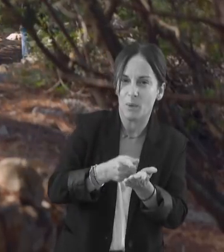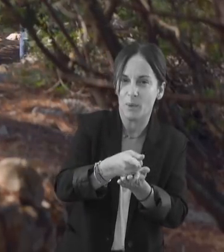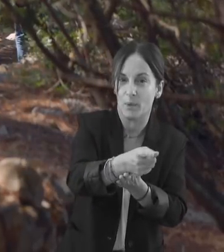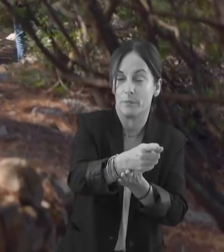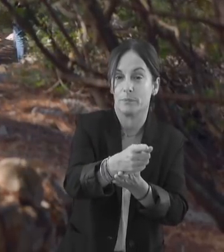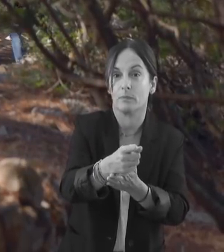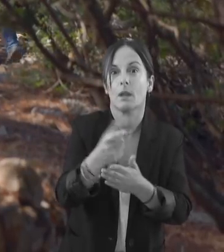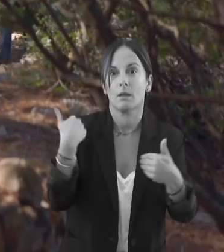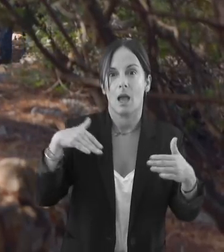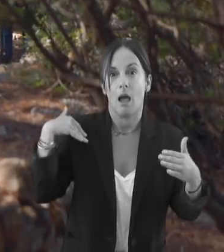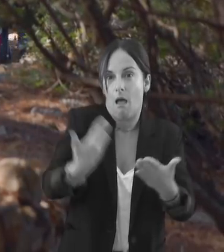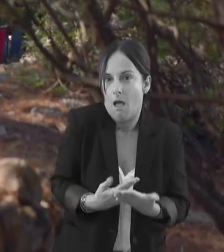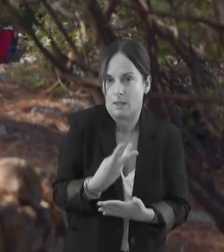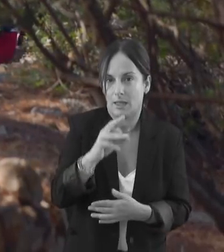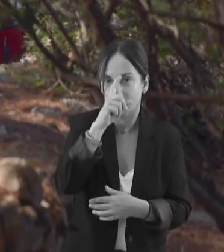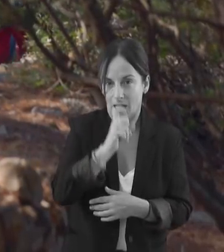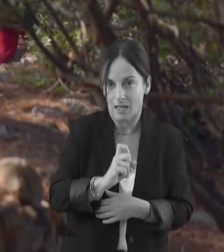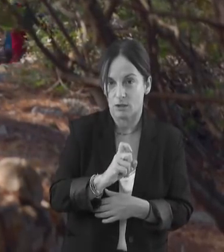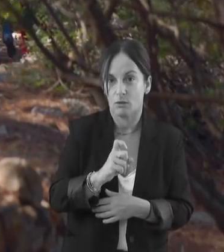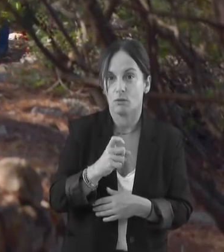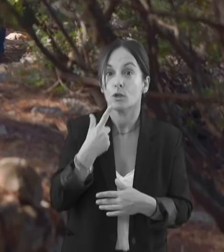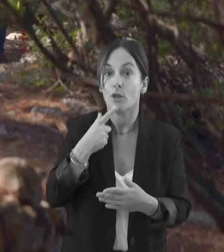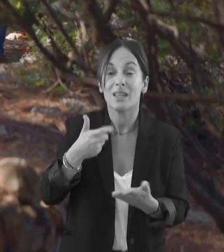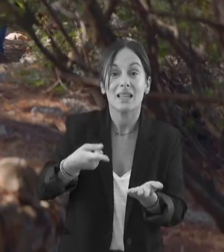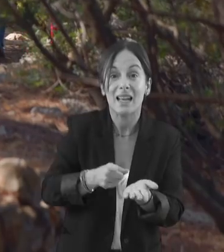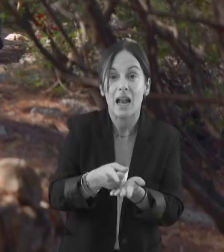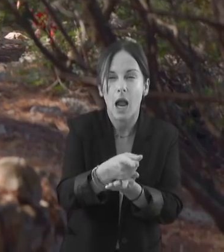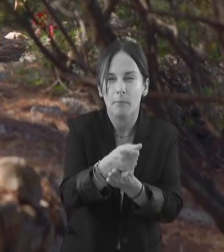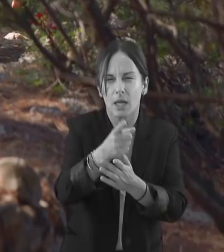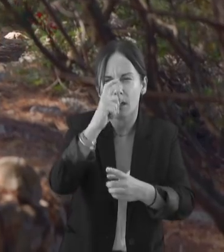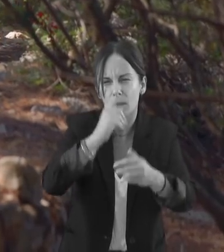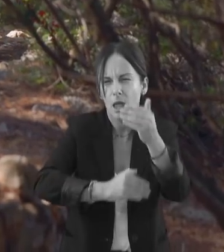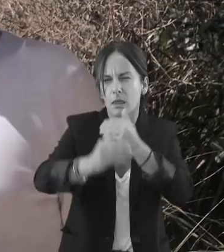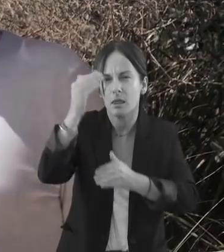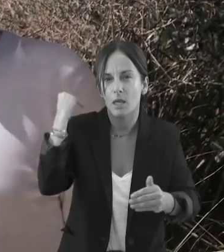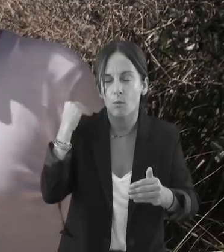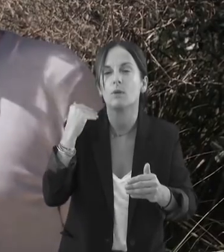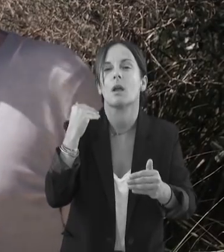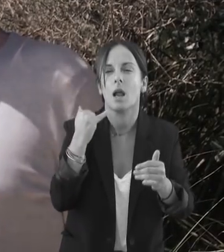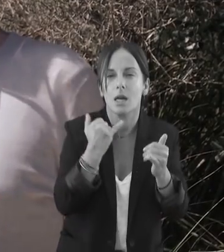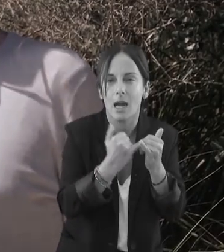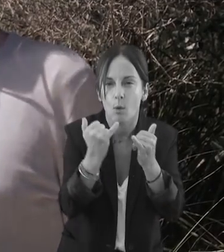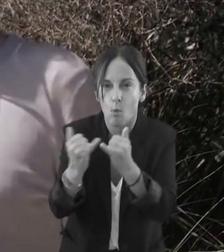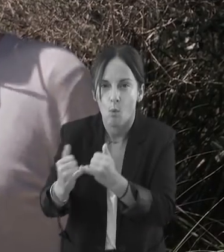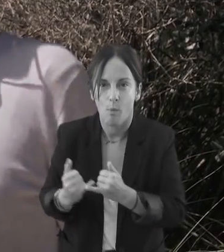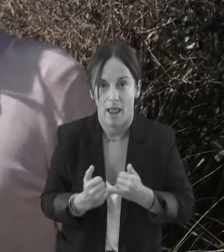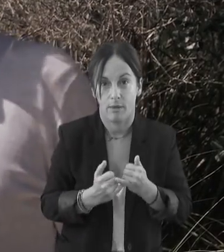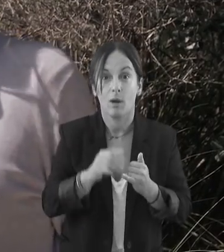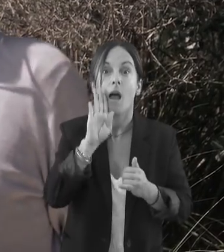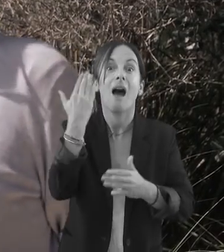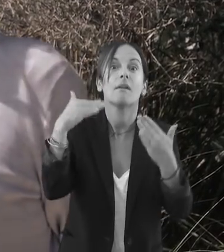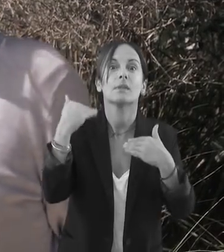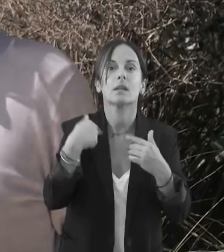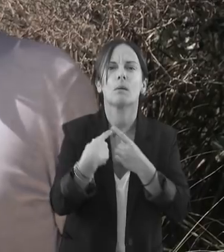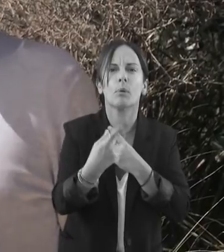tot el projecte, disposaran de més de 300 quilòmetres i un total de 9 refugis. És una ruta que utilitza totes